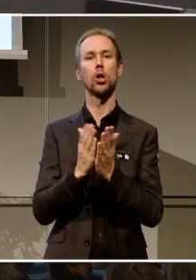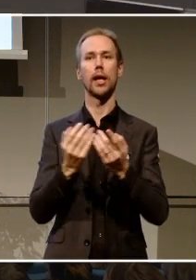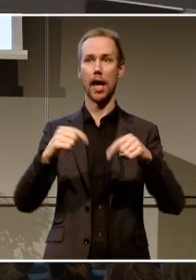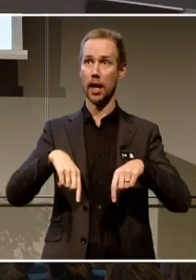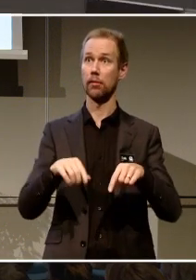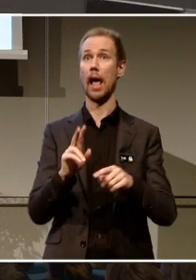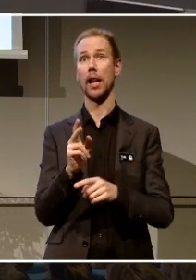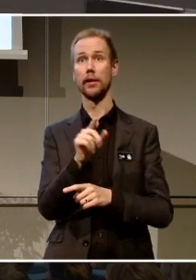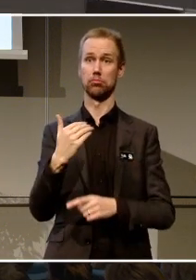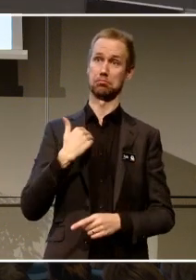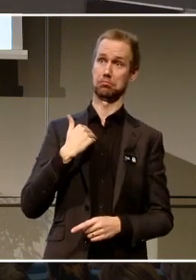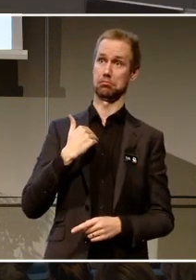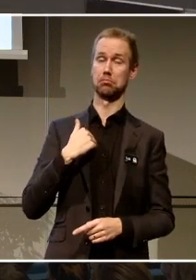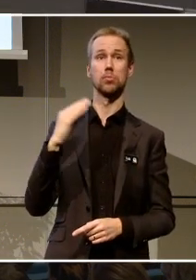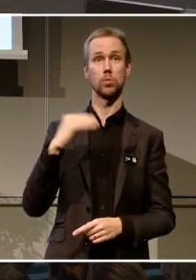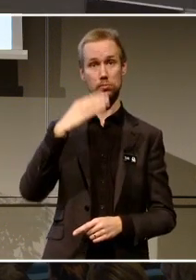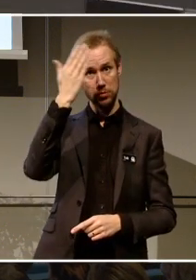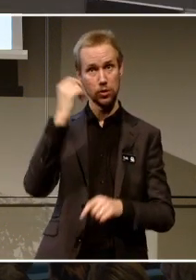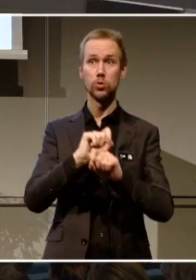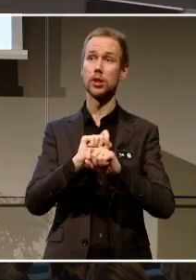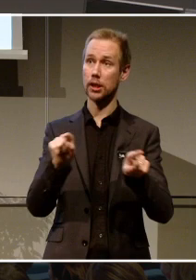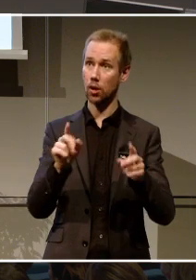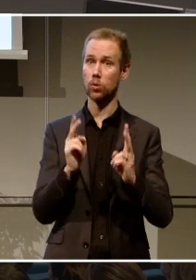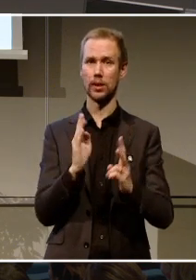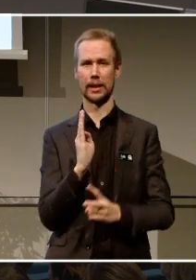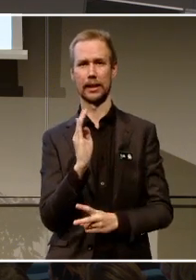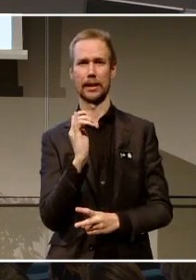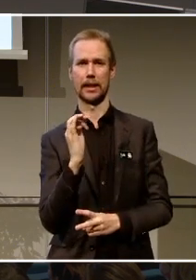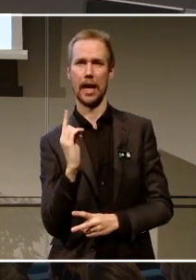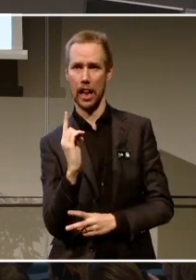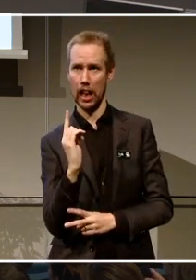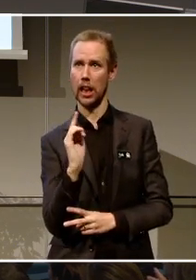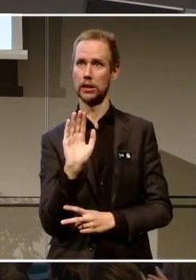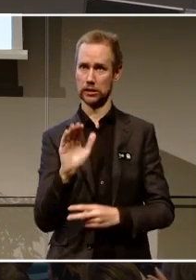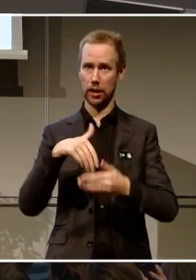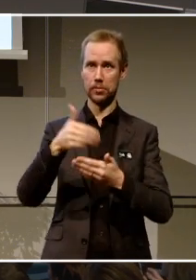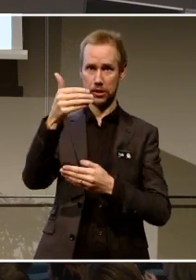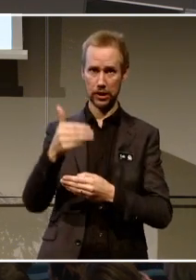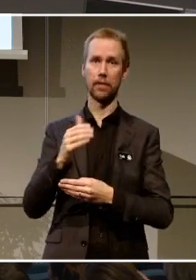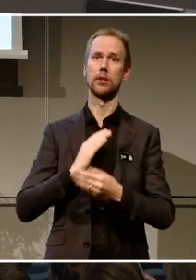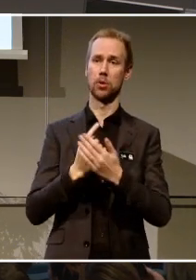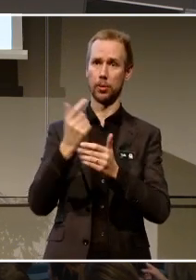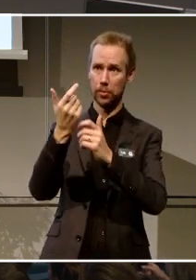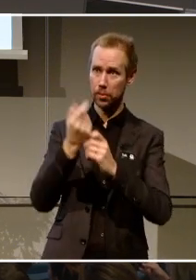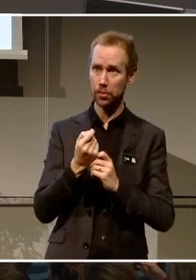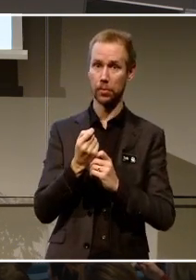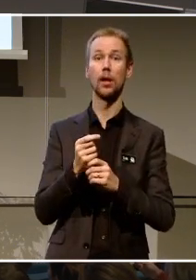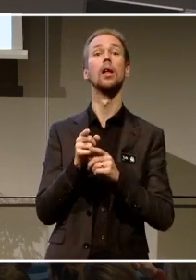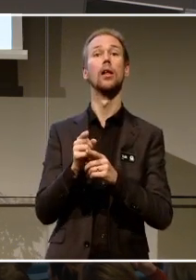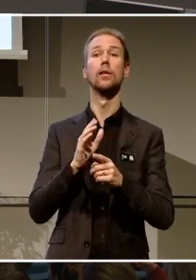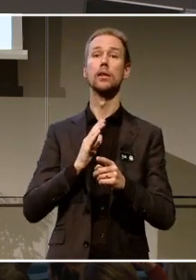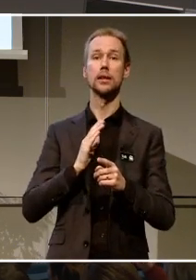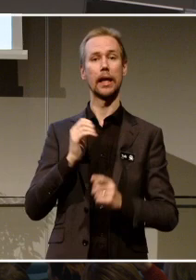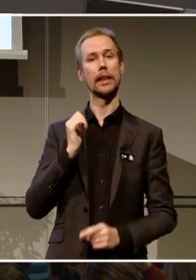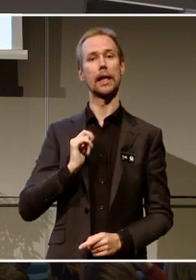här permalänken som ligger på Digidelnätverkets sida, så att ni kan ladda ner den. Den är helt tillgänglighetsanpassad och den ska finnas till alla